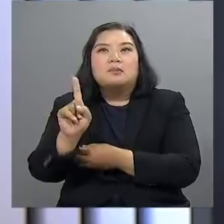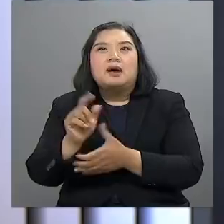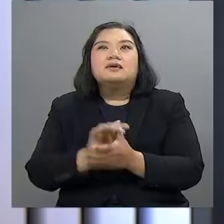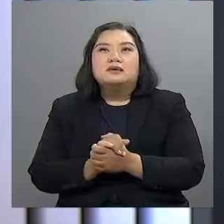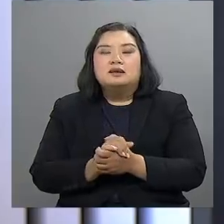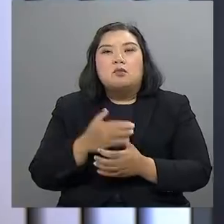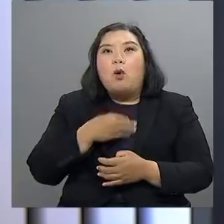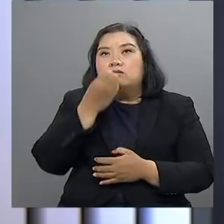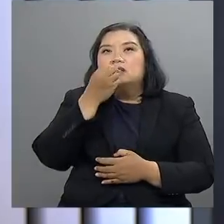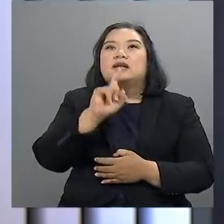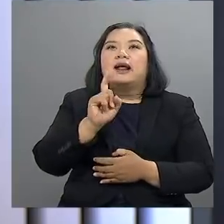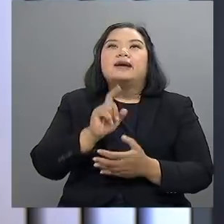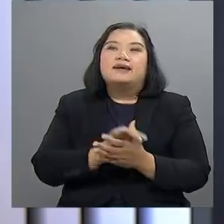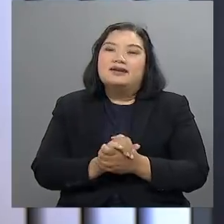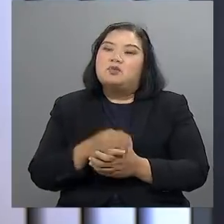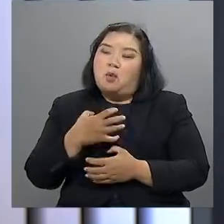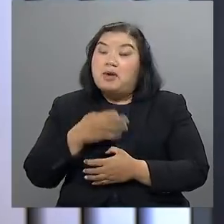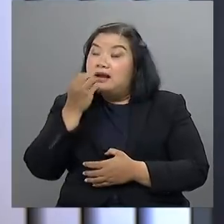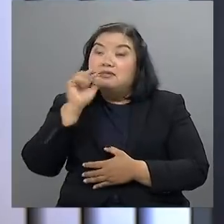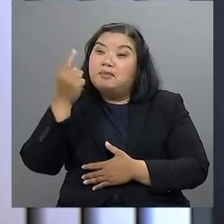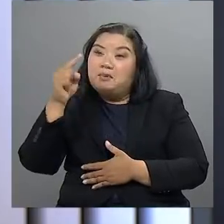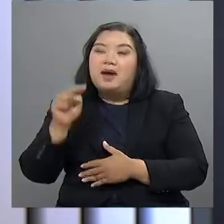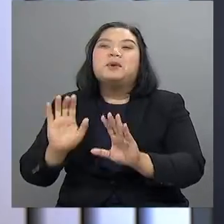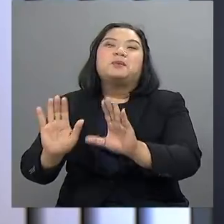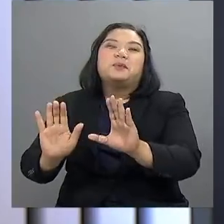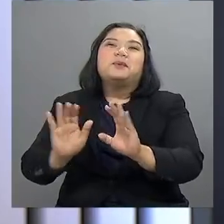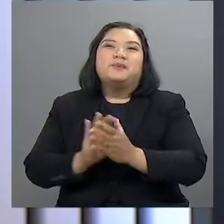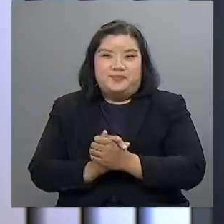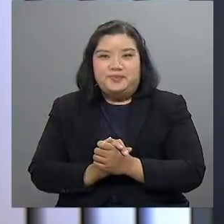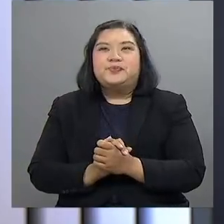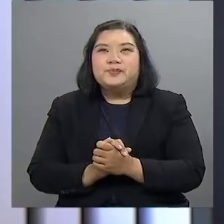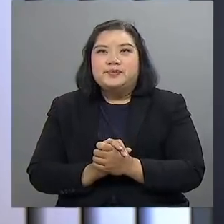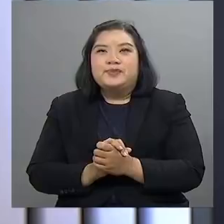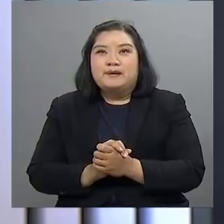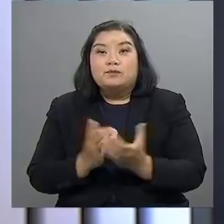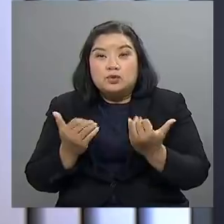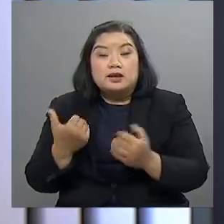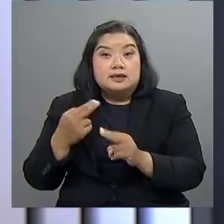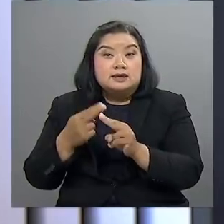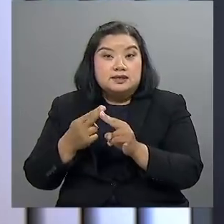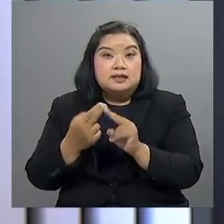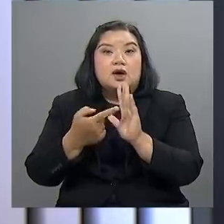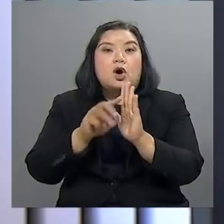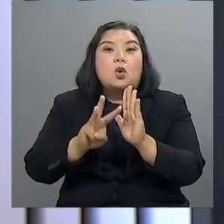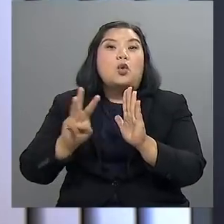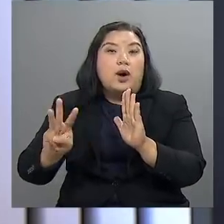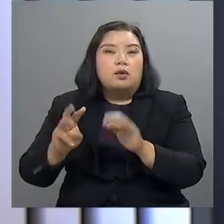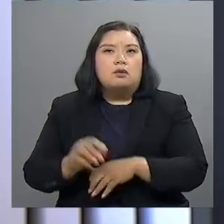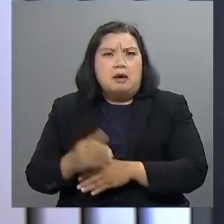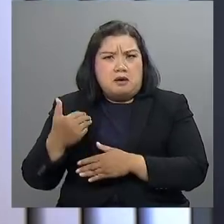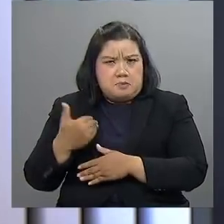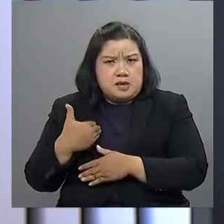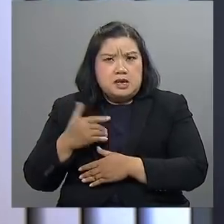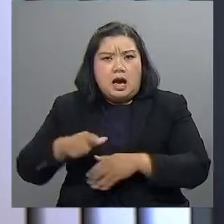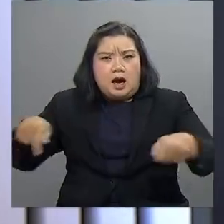จะดีกว่านะครับไปดูพี่แววทำเมนูนี้ให้เรากินดีกว่าคุณผู้ชมครับสำหรับพี่แววันนี้พี่แววเขามีเมนูดีต่อสุขภาพและก็เป็นเม